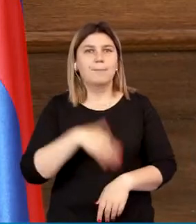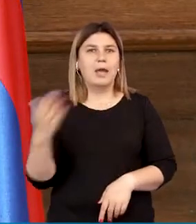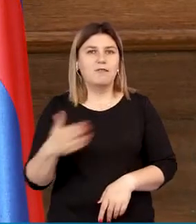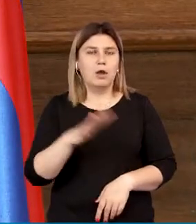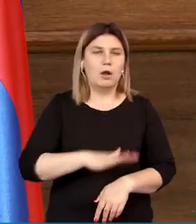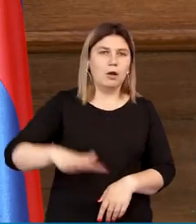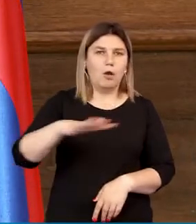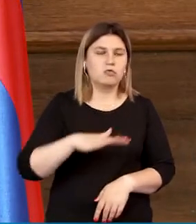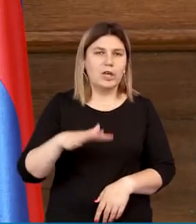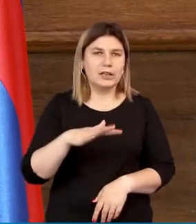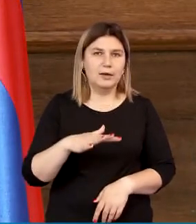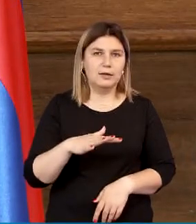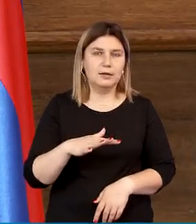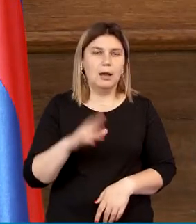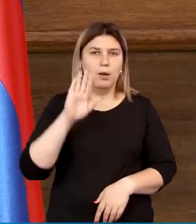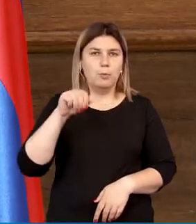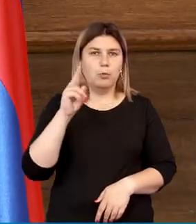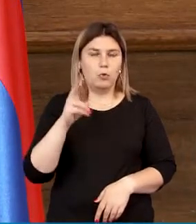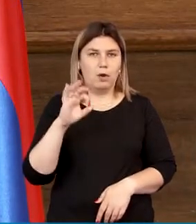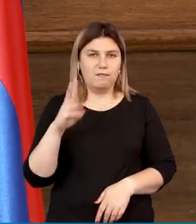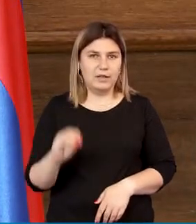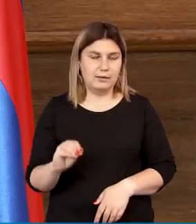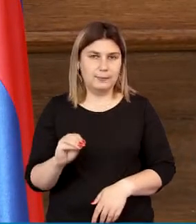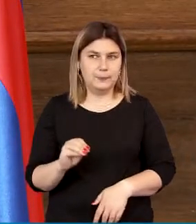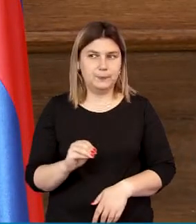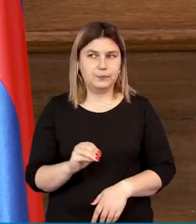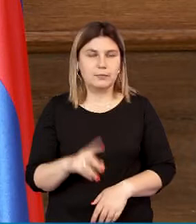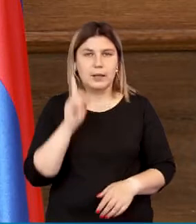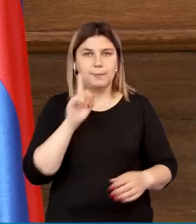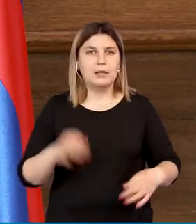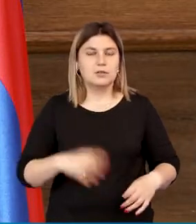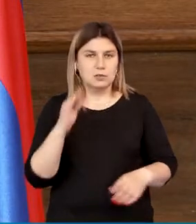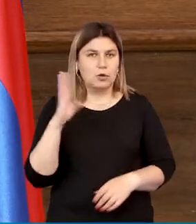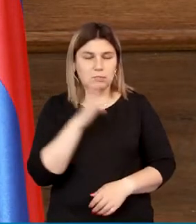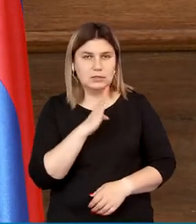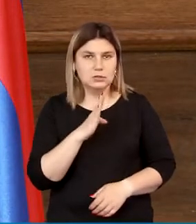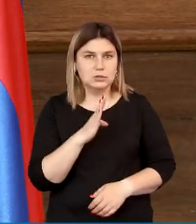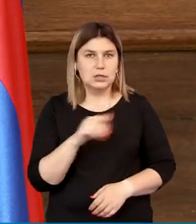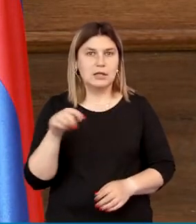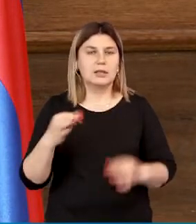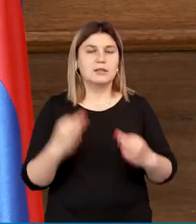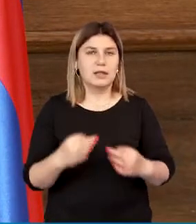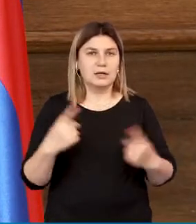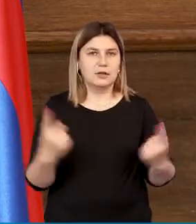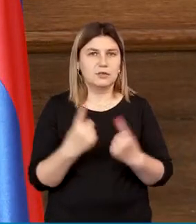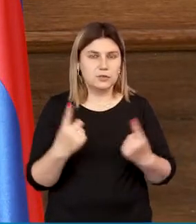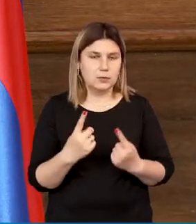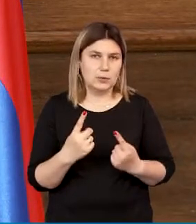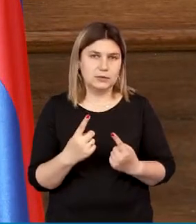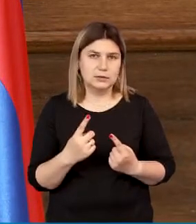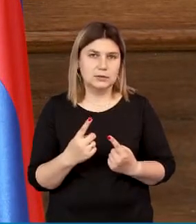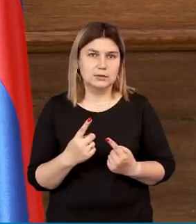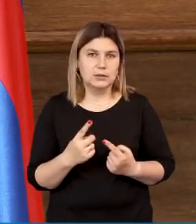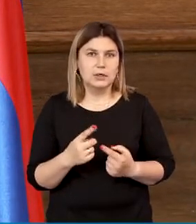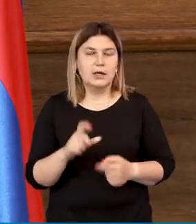osiedla Bukowego. Panie Tomaszu, w tej chwili sytuacja jest taka, że